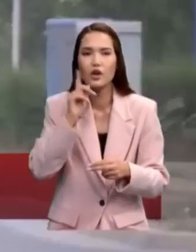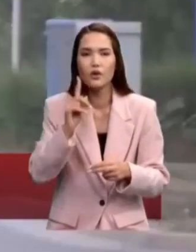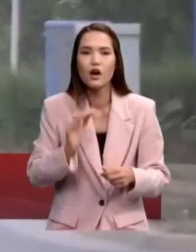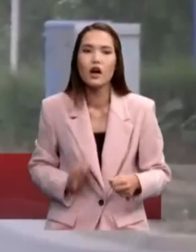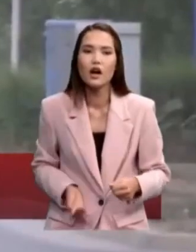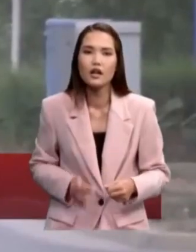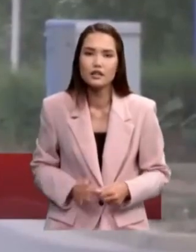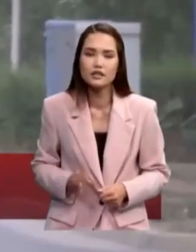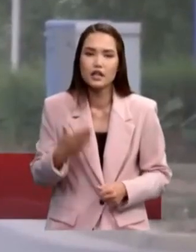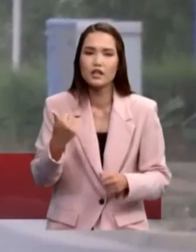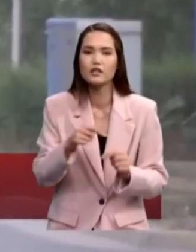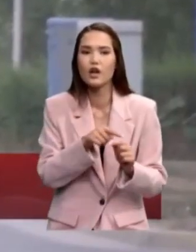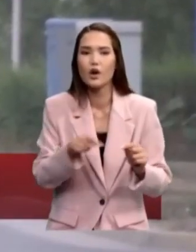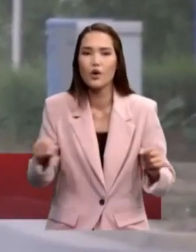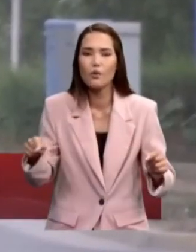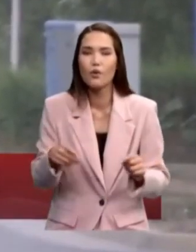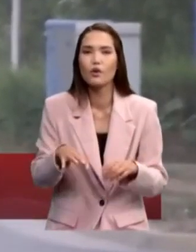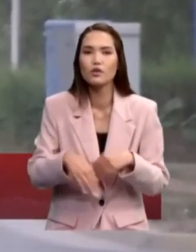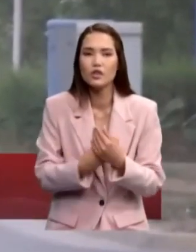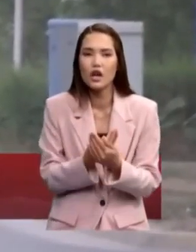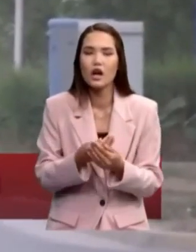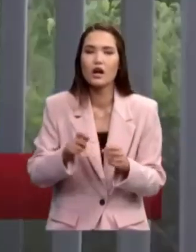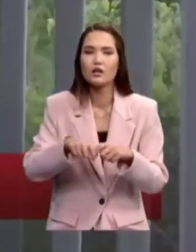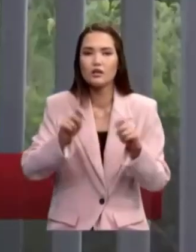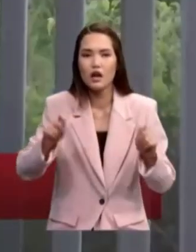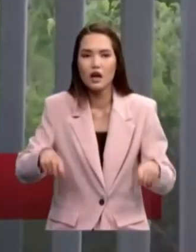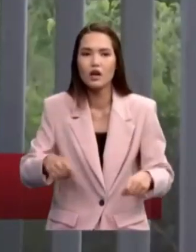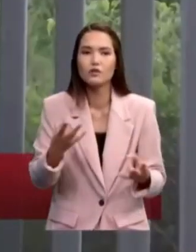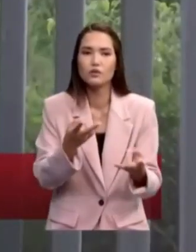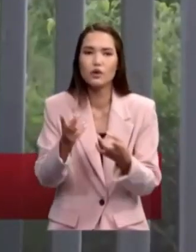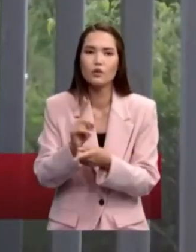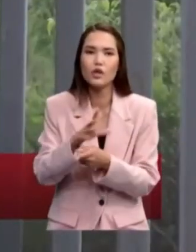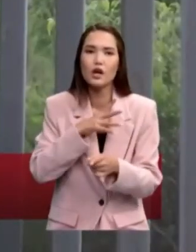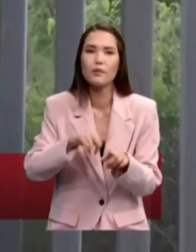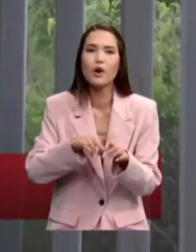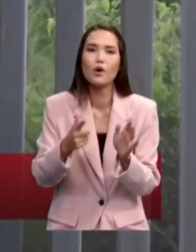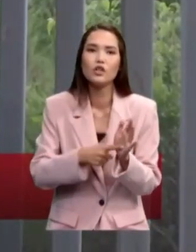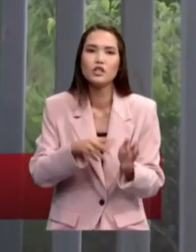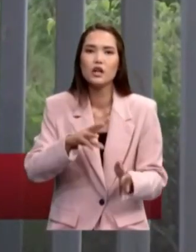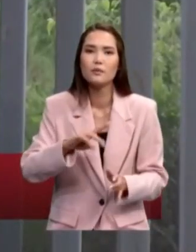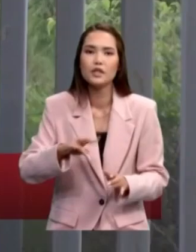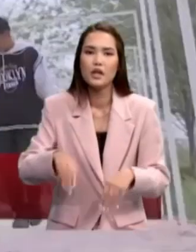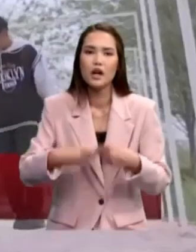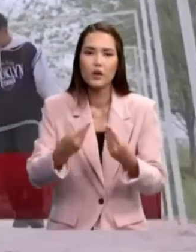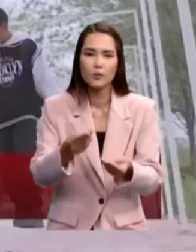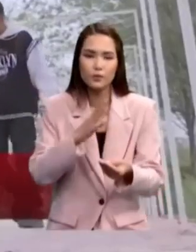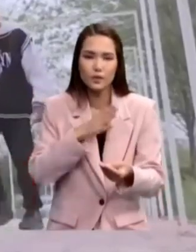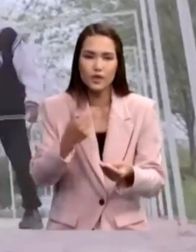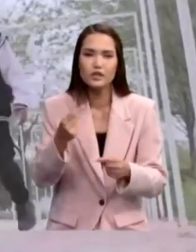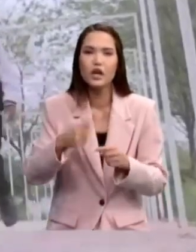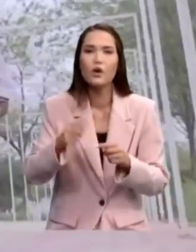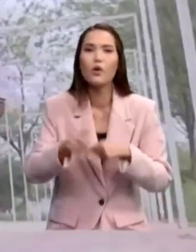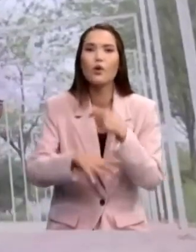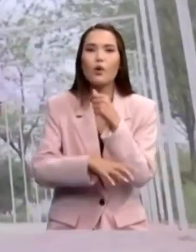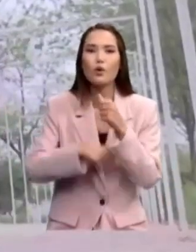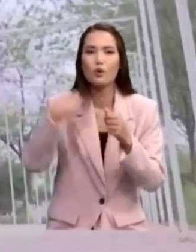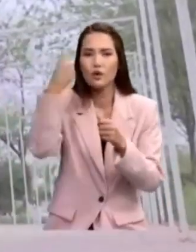компаниясы Жаңаөзен қаласында да жаңа зауыт ашуға ниетті. Оған 17 миллиард теңге бөлген. Құрылысы келер жылдың соңында